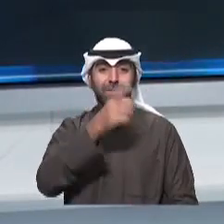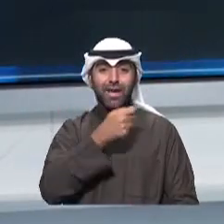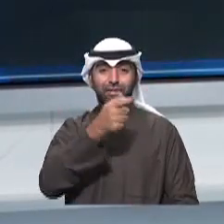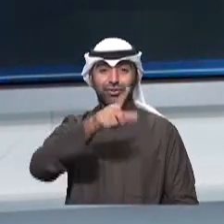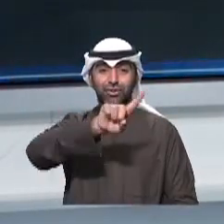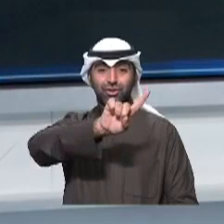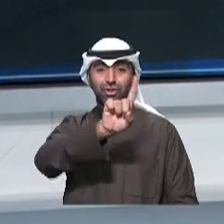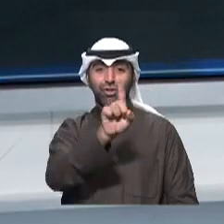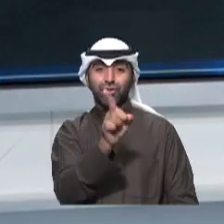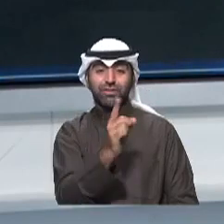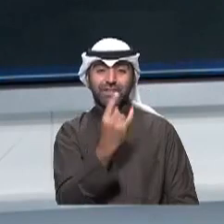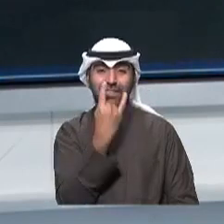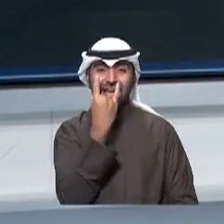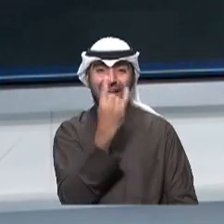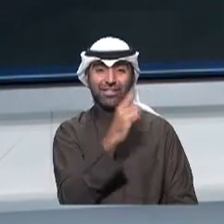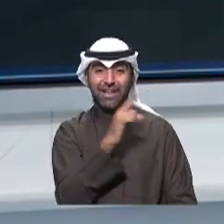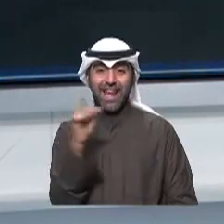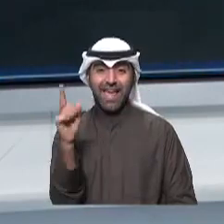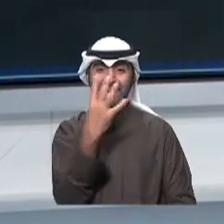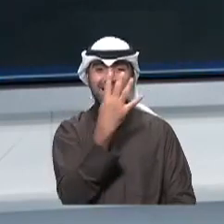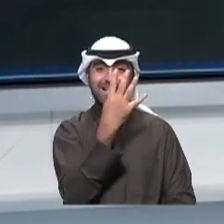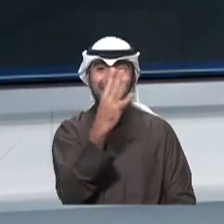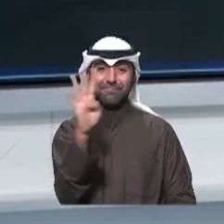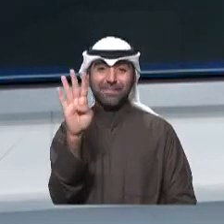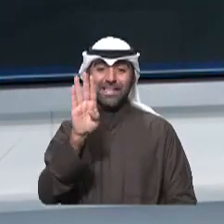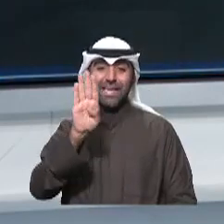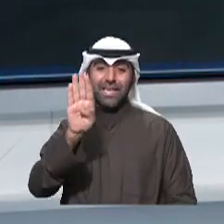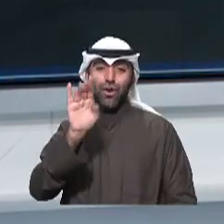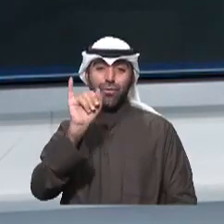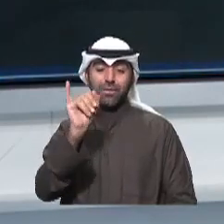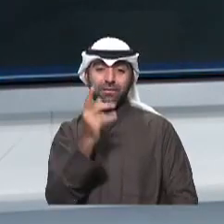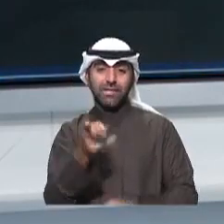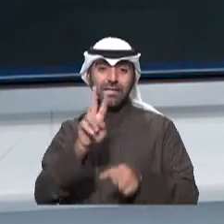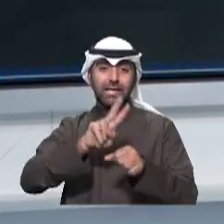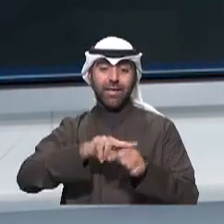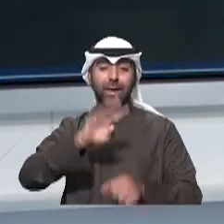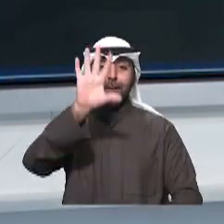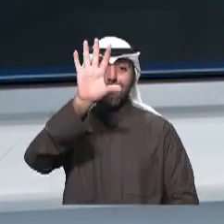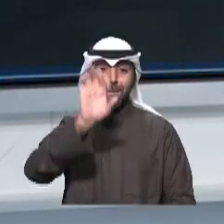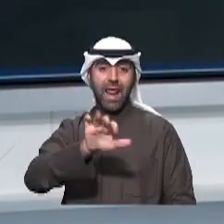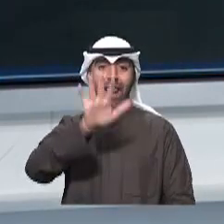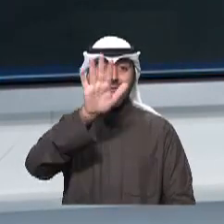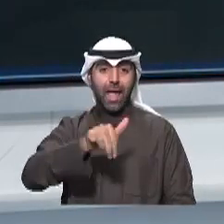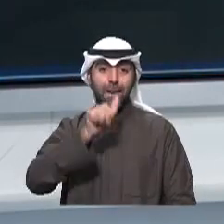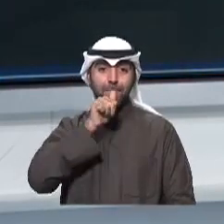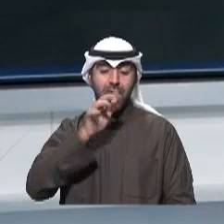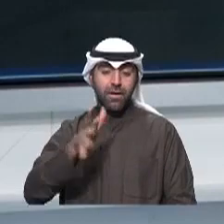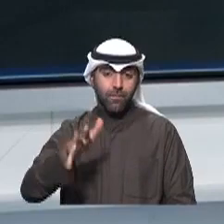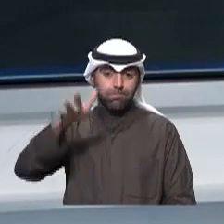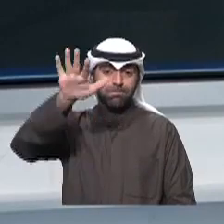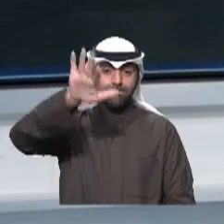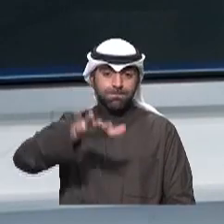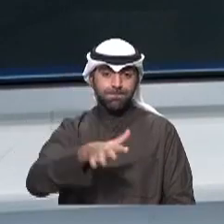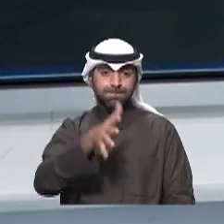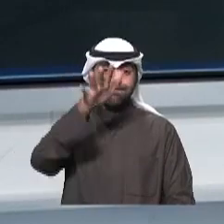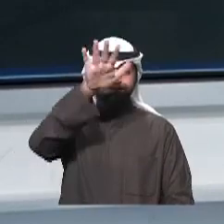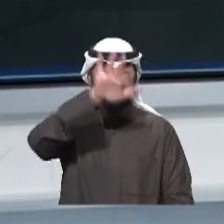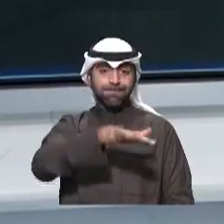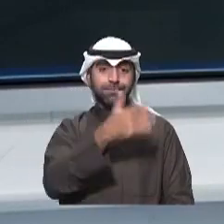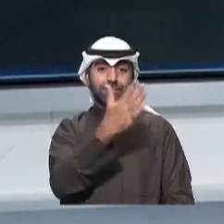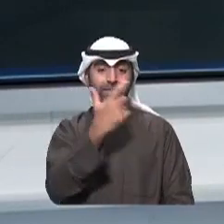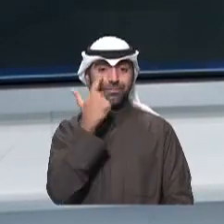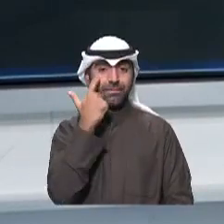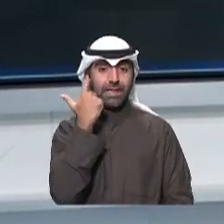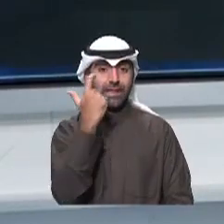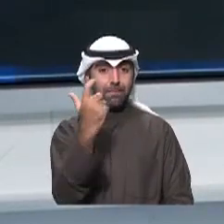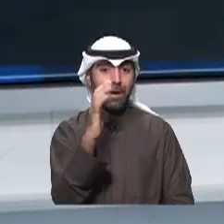بين 10 إلى 40 كيلومتر في الساعة، ونشاطها راح يكون ملحوظ خاصة على البحر والمناطق الساحلية. أعزائي المشاهدين، لذا ننصح